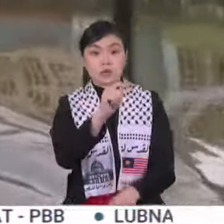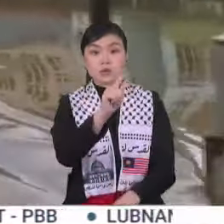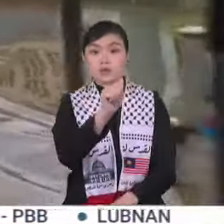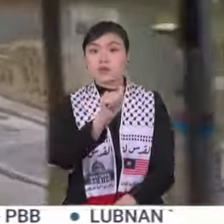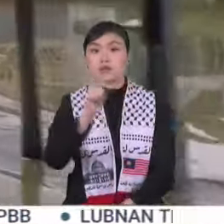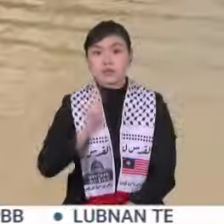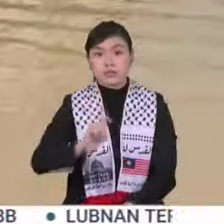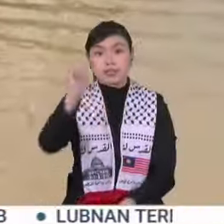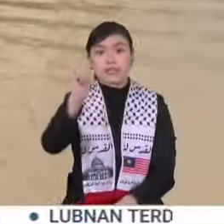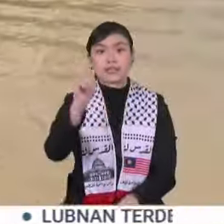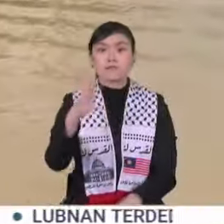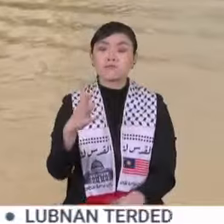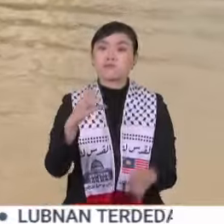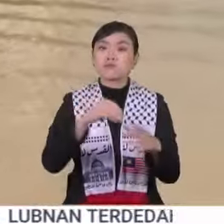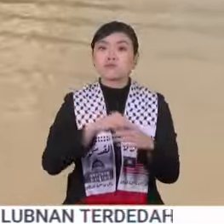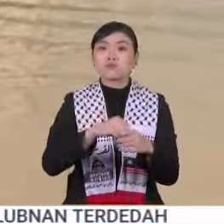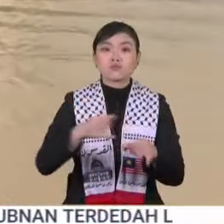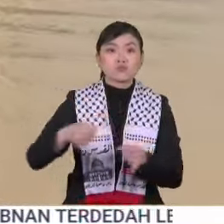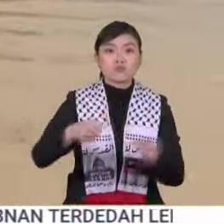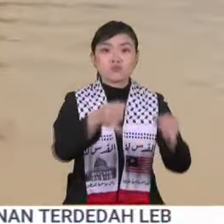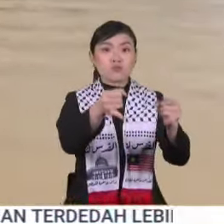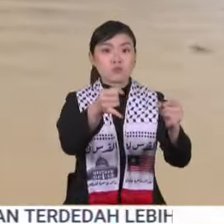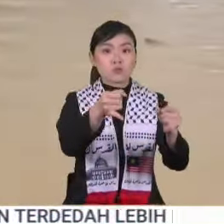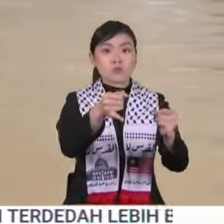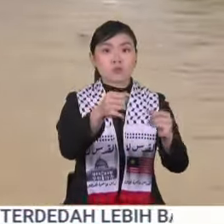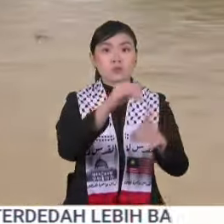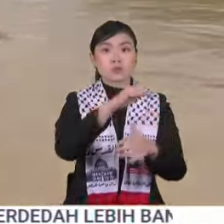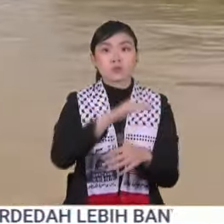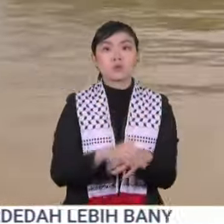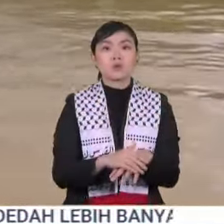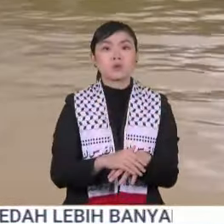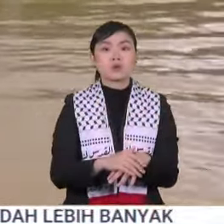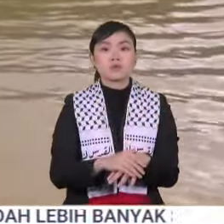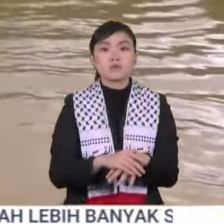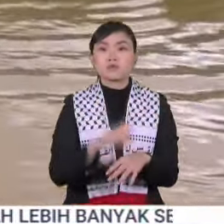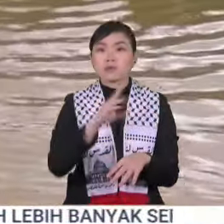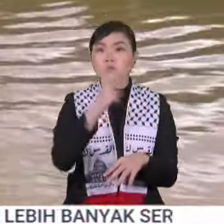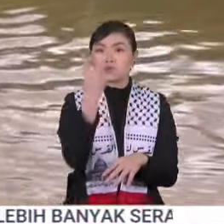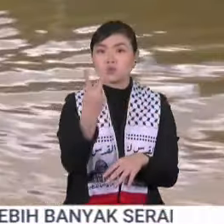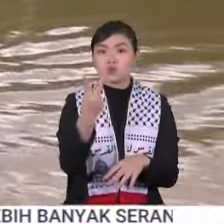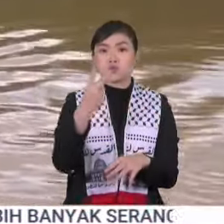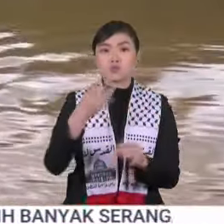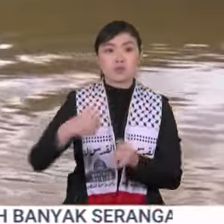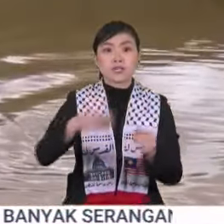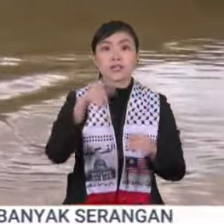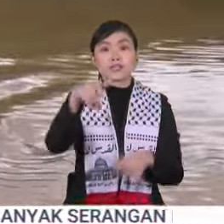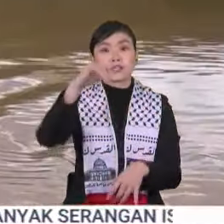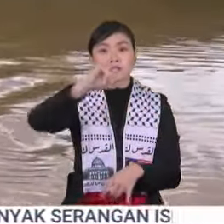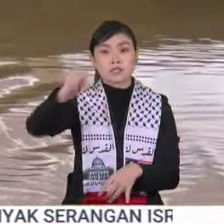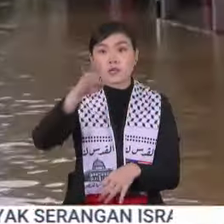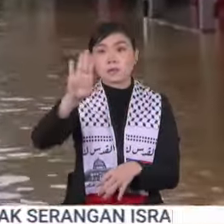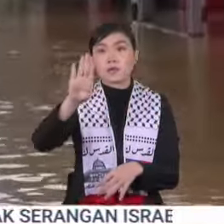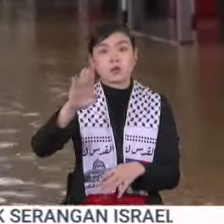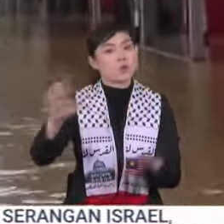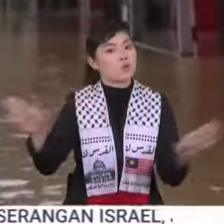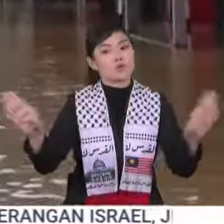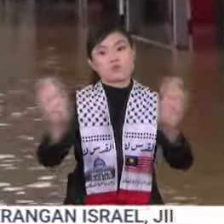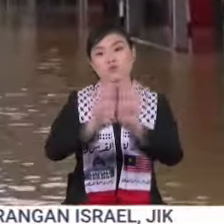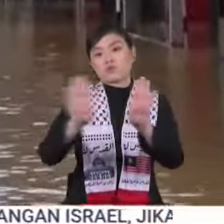Sungai telur jalan semanggar dan satu jalan di Mersing serta dua jalan di Johor Bahru ditutup untuk semua jenis